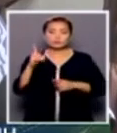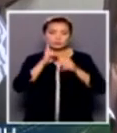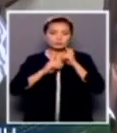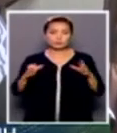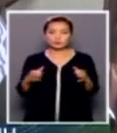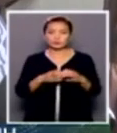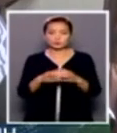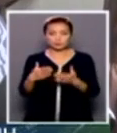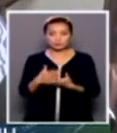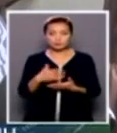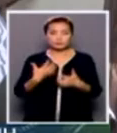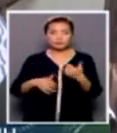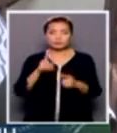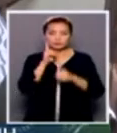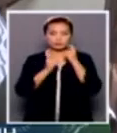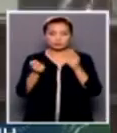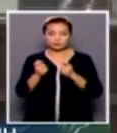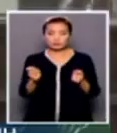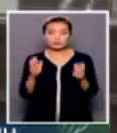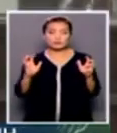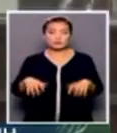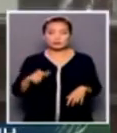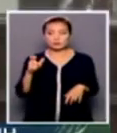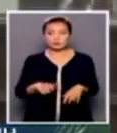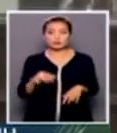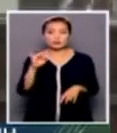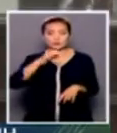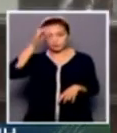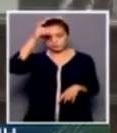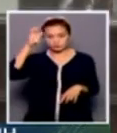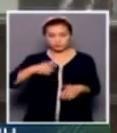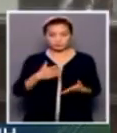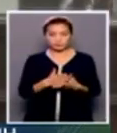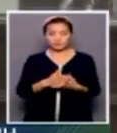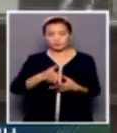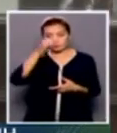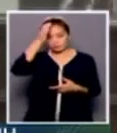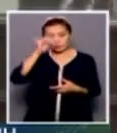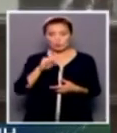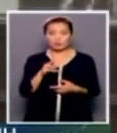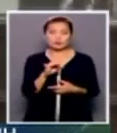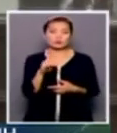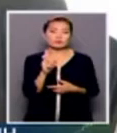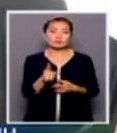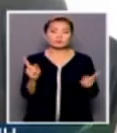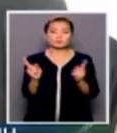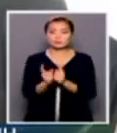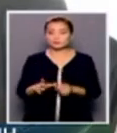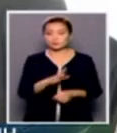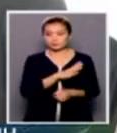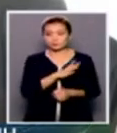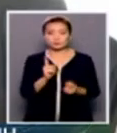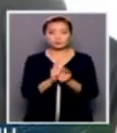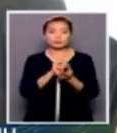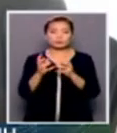қоғамдық бірлестігі, орталық кеңес төрағасының орынбасары, тарих ғылымдарының докторы, академик Өмірзақ Озғанбаевты қабылдады.